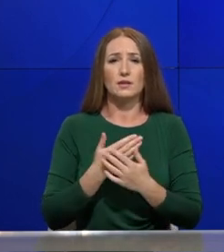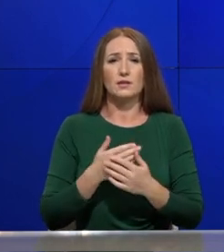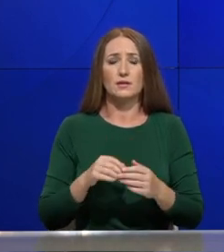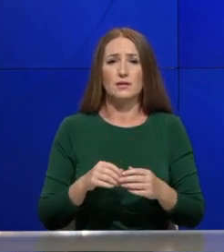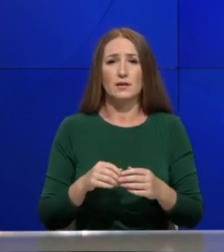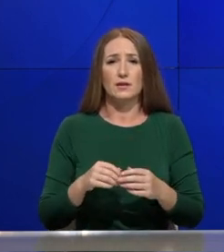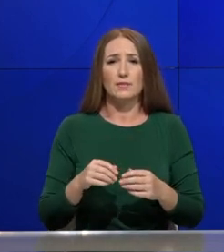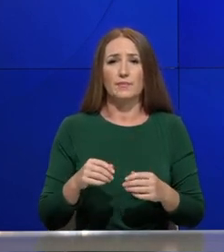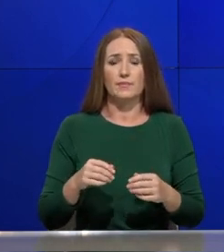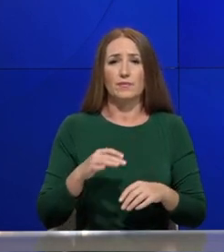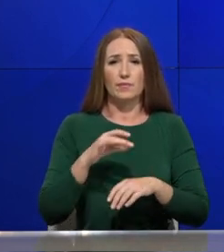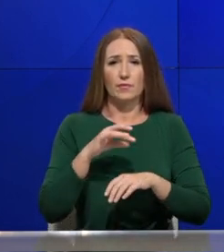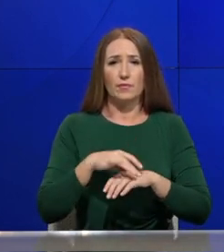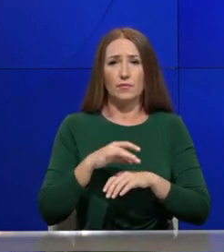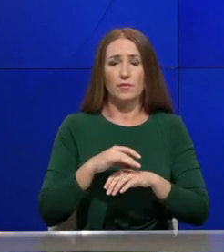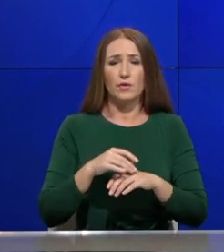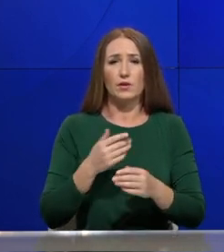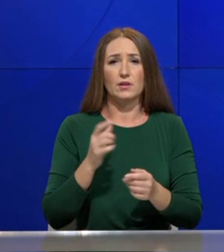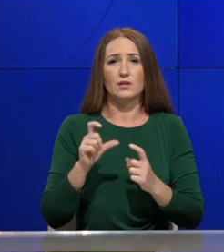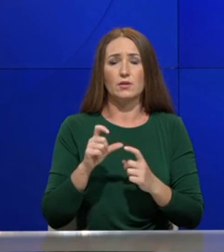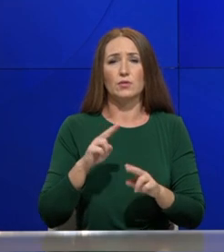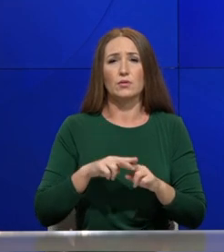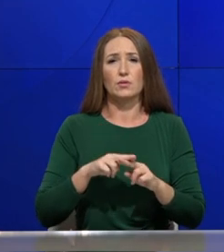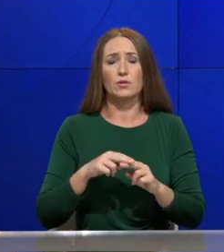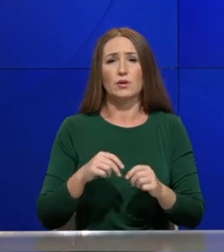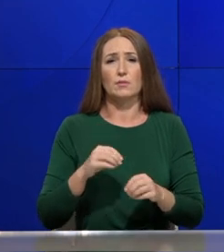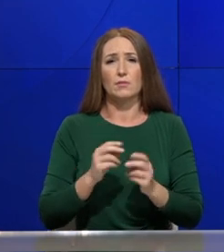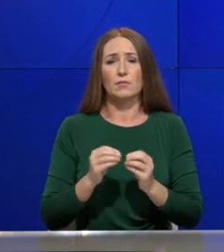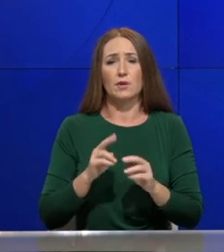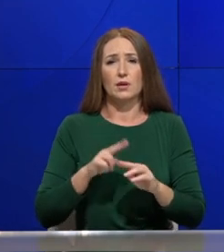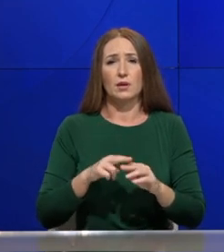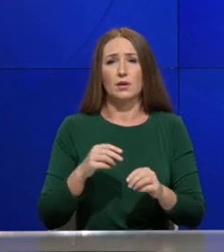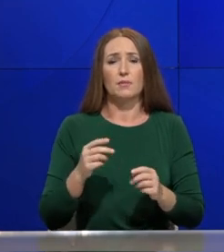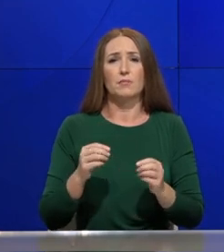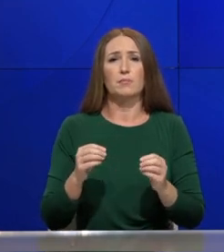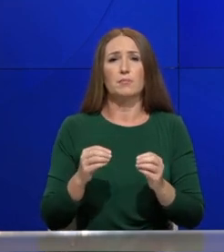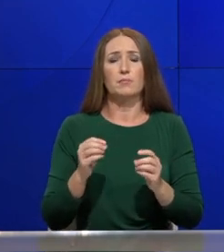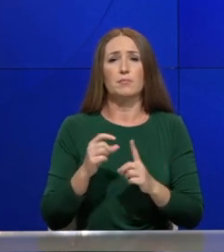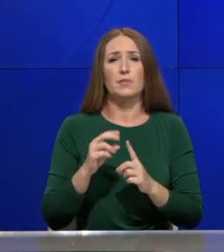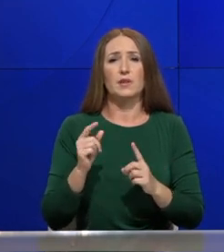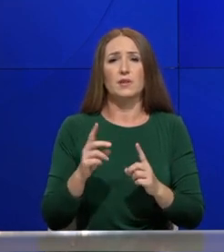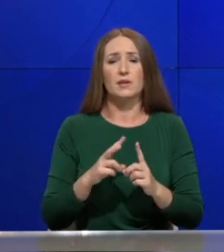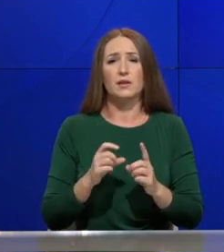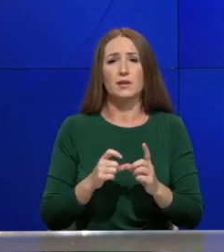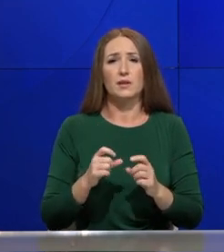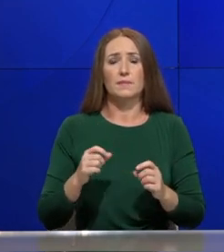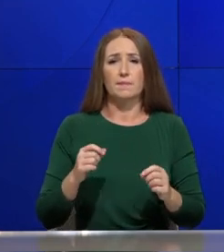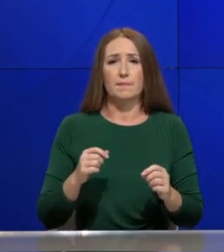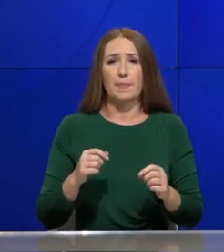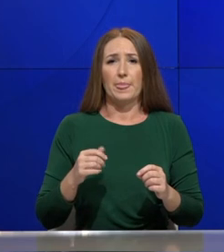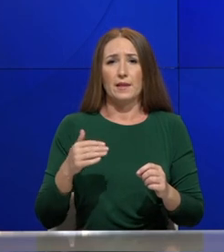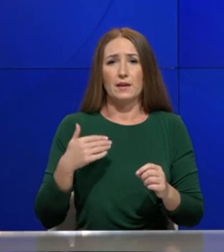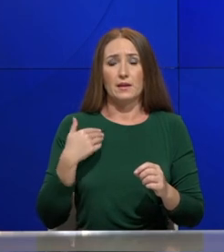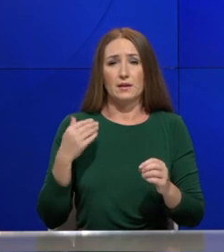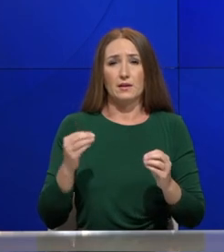Predsjednik BH Zelenih je dr. Sevlid Hurtić, BH privrednik, koji snažno podržava moju kandidaturu, dajući slobodu svim kandidatima da u svojim